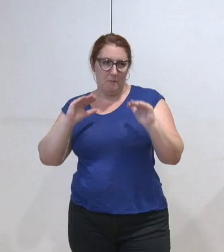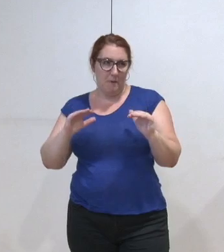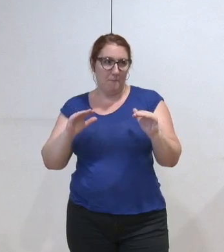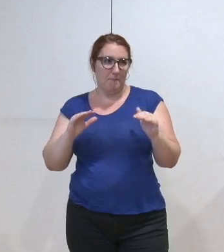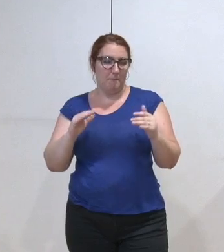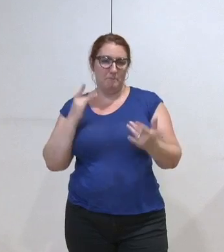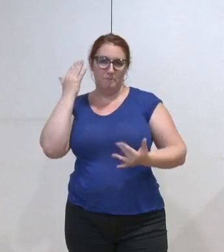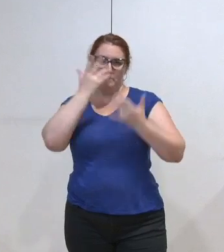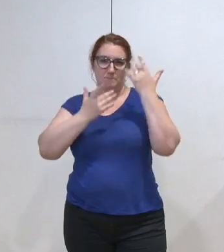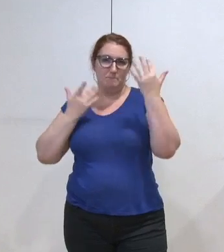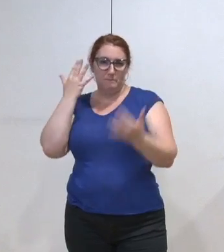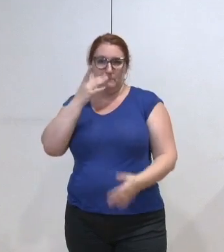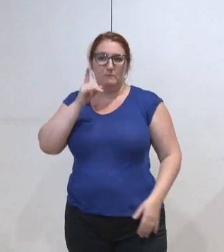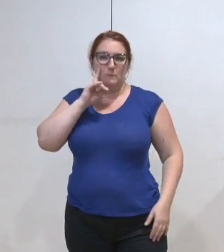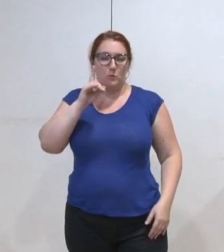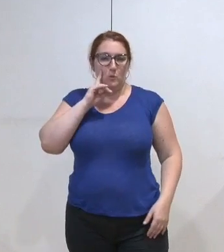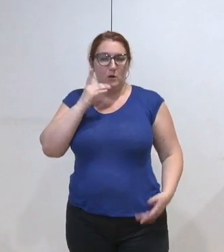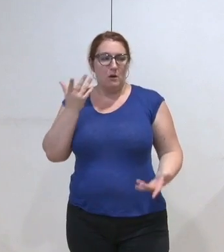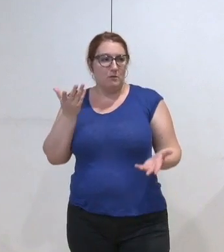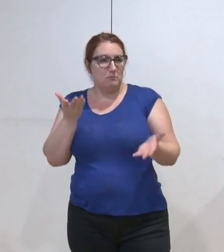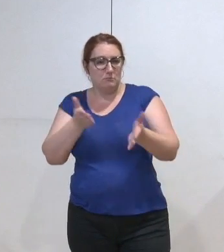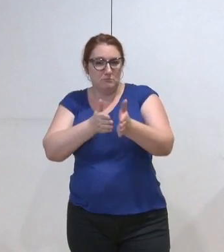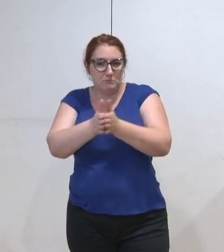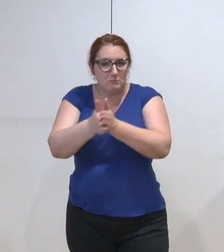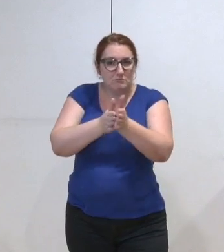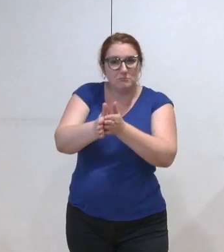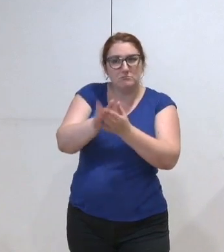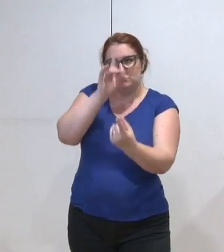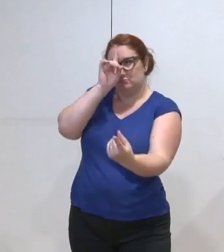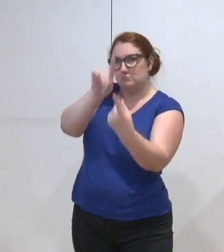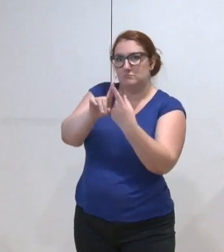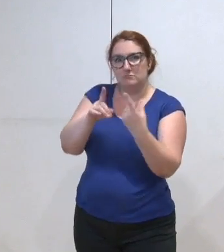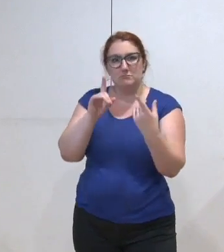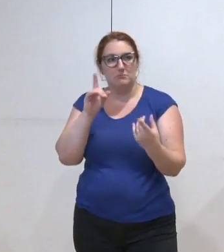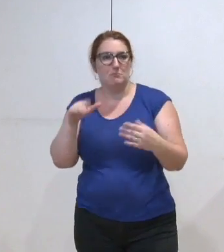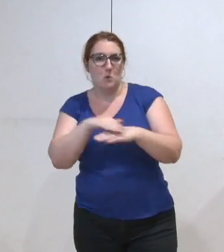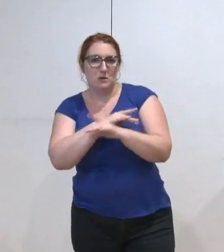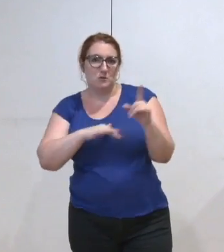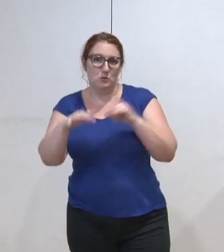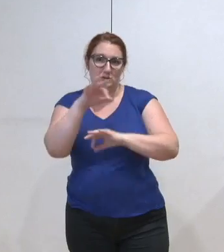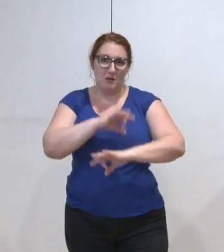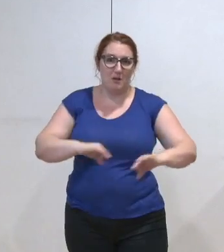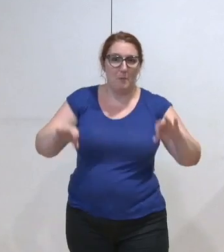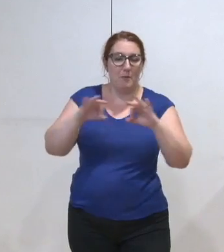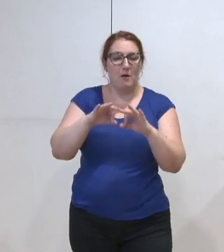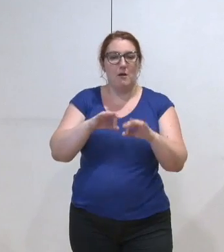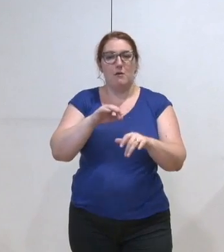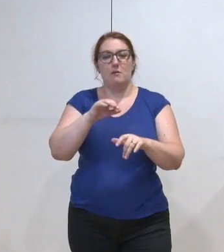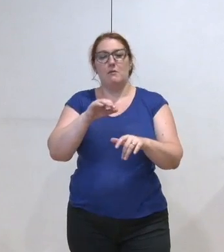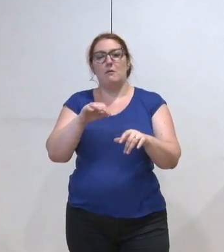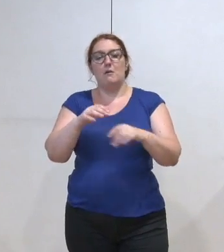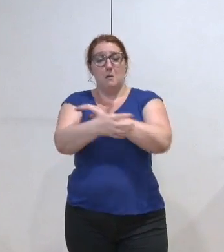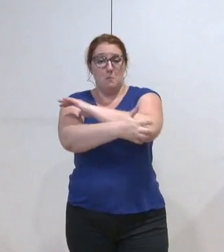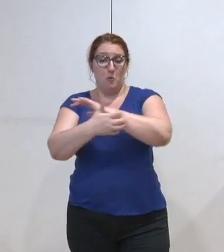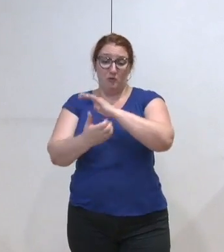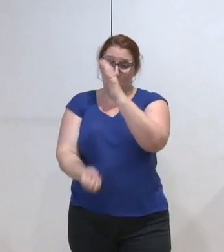nous sommes inquiets parce qu'il ne révèle pas d'ambition de politique sociale il ne révèle pas de nouvelles réponses à l'évolution des des formes de